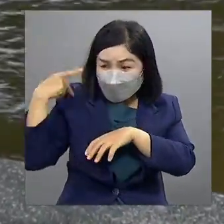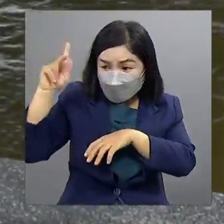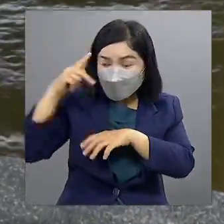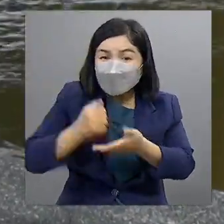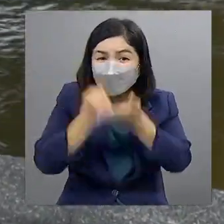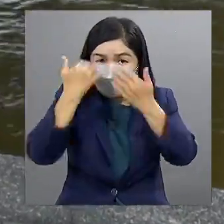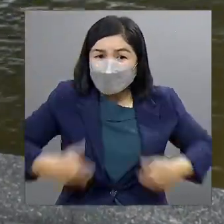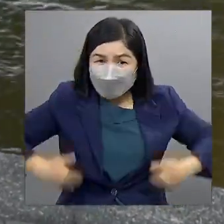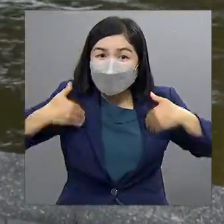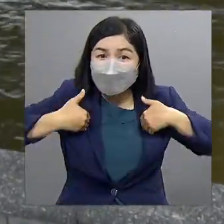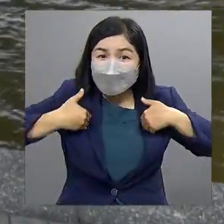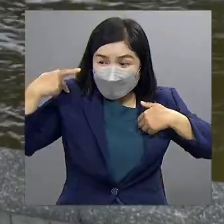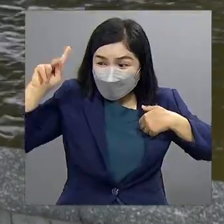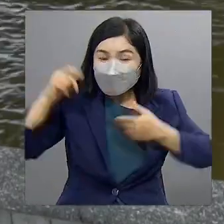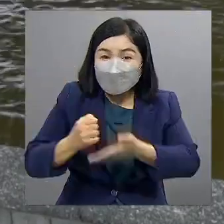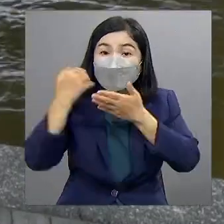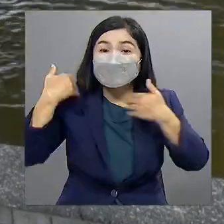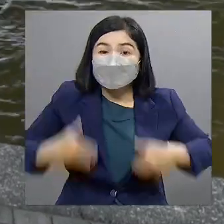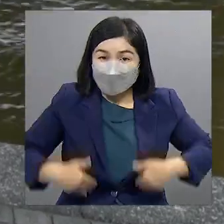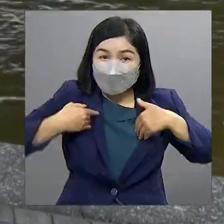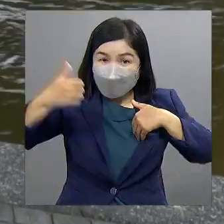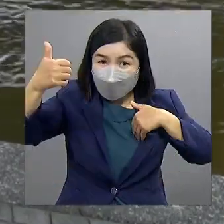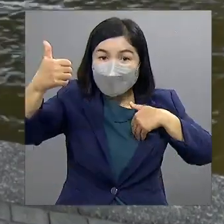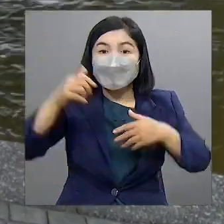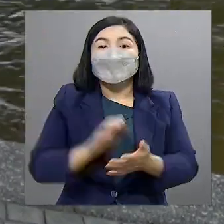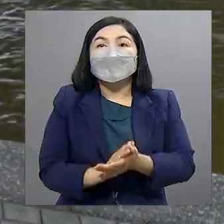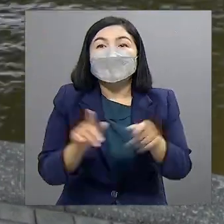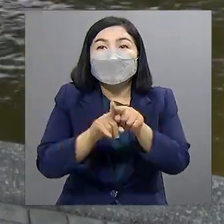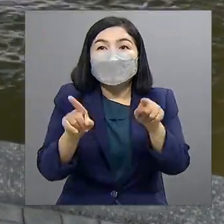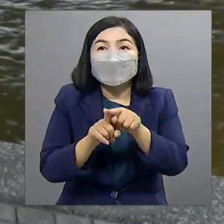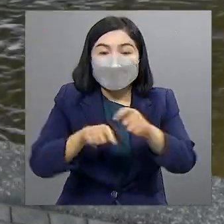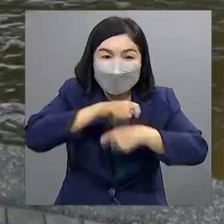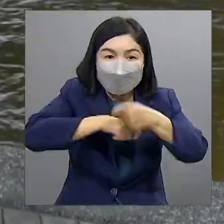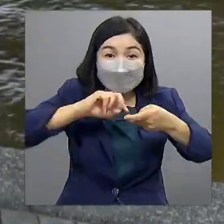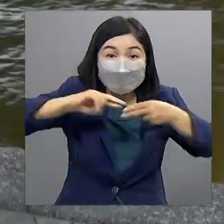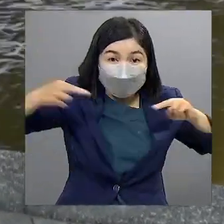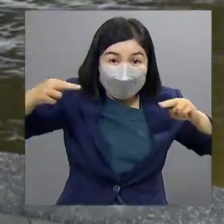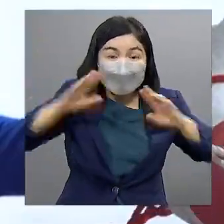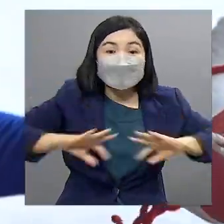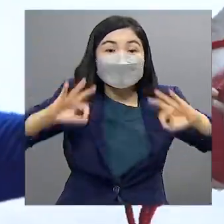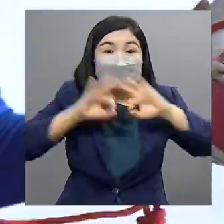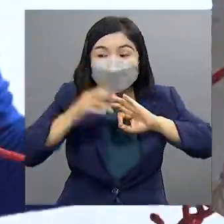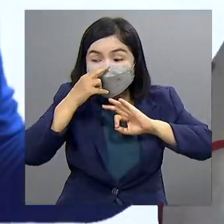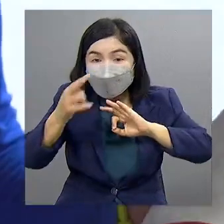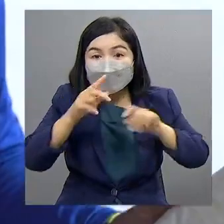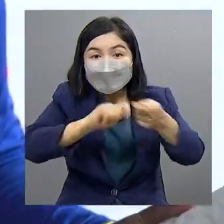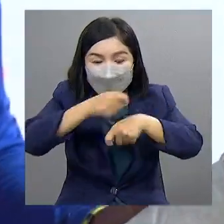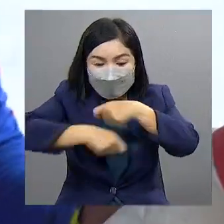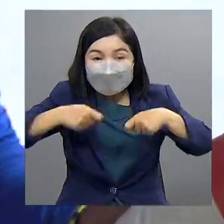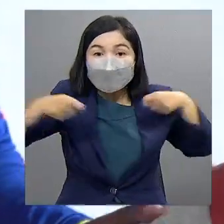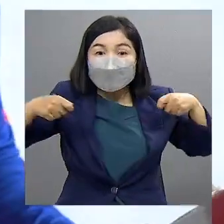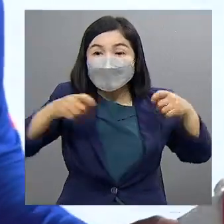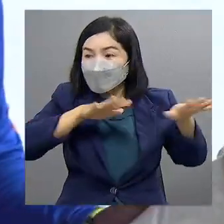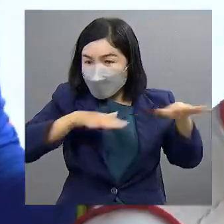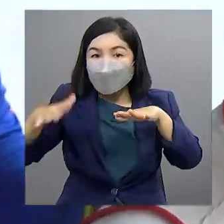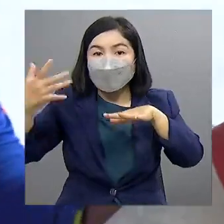ใช้งานจริงๆโอเคค่ะอันนี้ก็คือโยนไปก่อนเลย แต่ข้อสำคัญเนี่ยตามท่าเขาจะมีเชือกให้ด้วยเลยเจ้าท่าเขามาทำไว้ให้หมดแล้วครับ